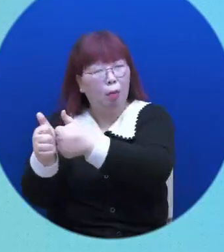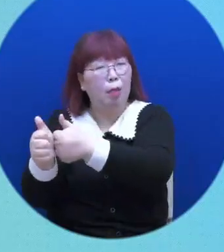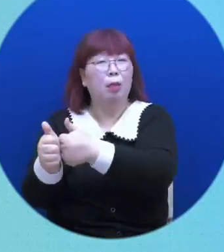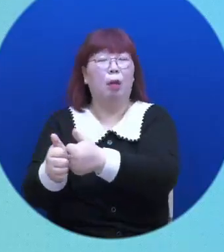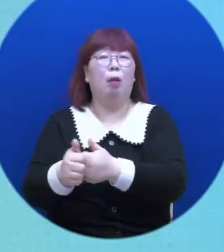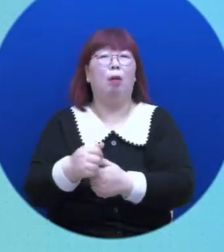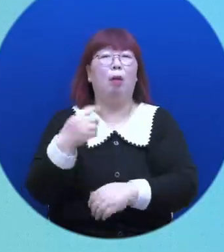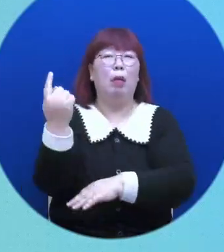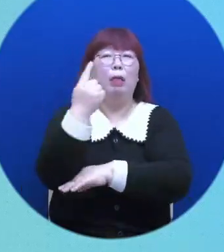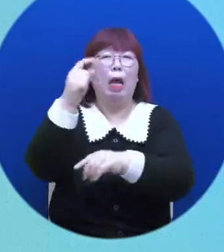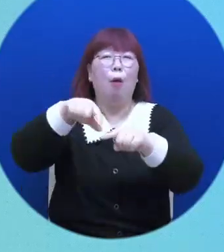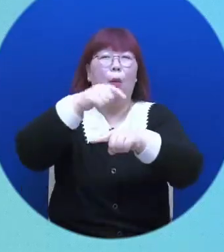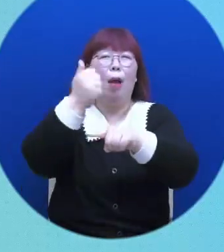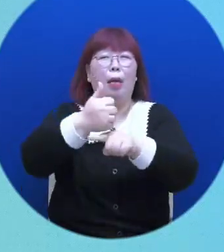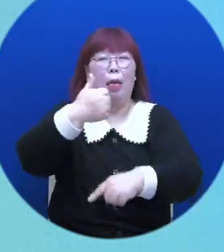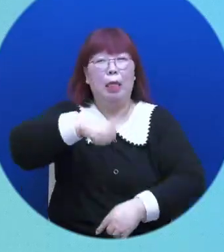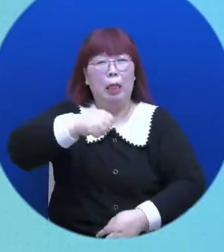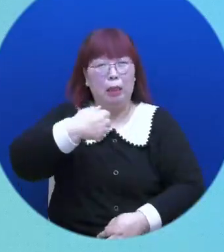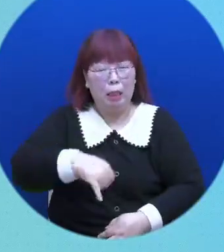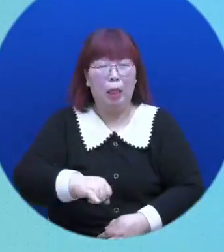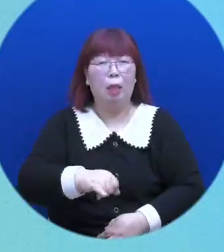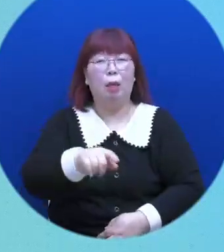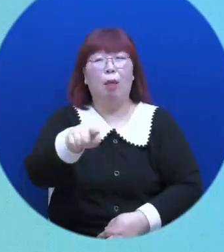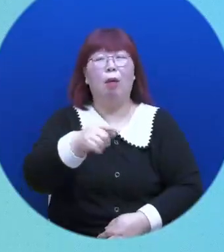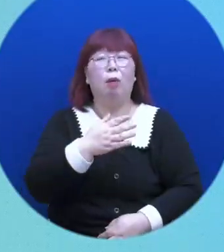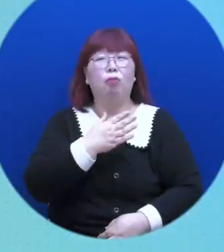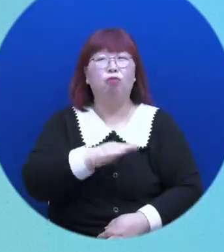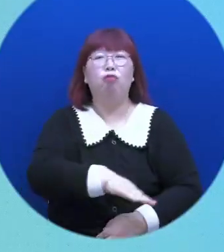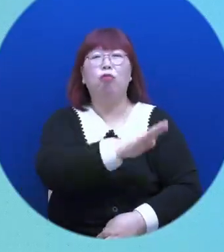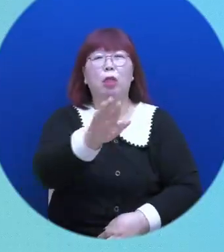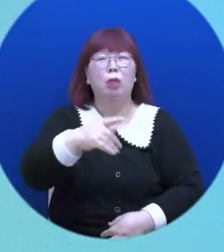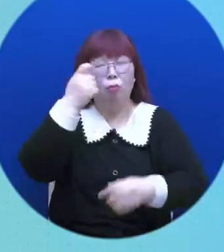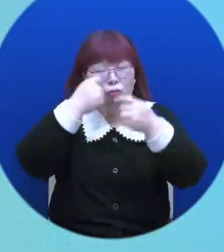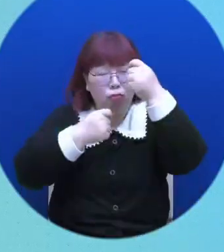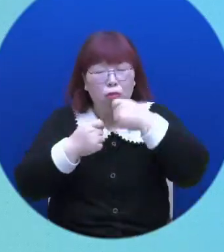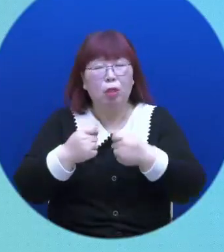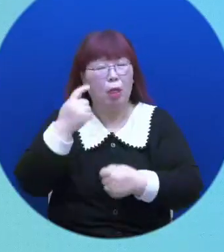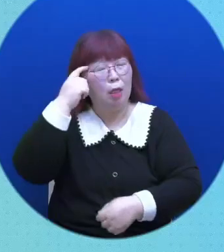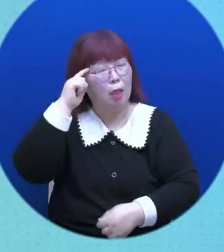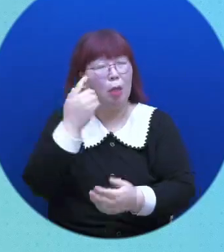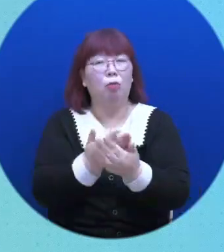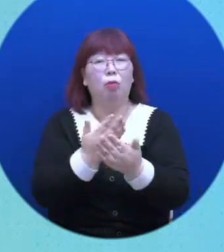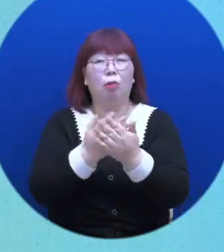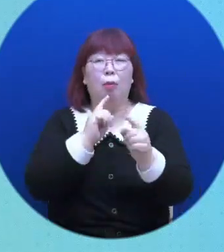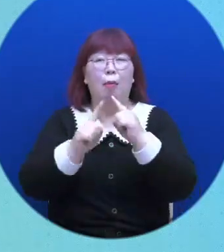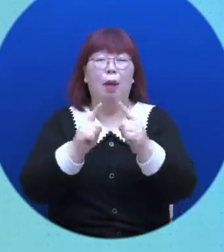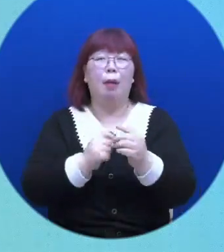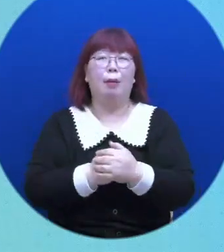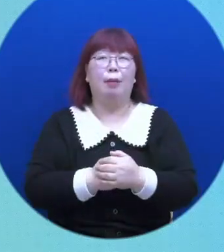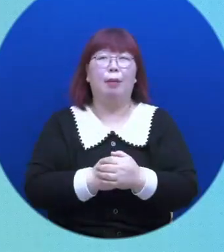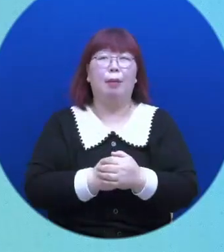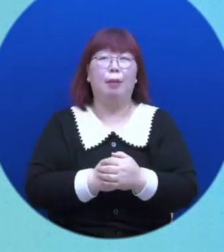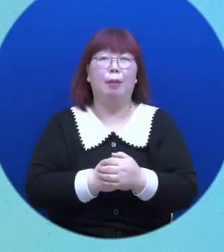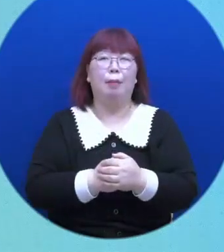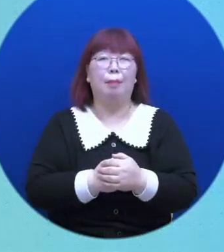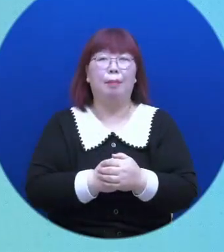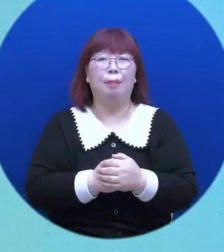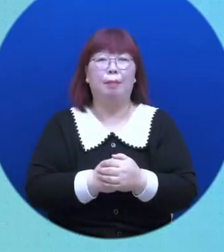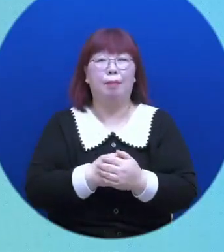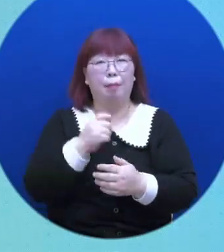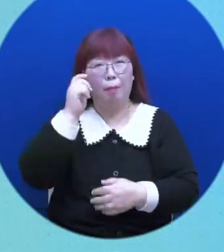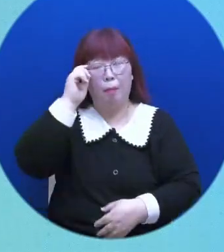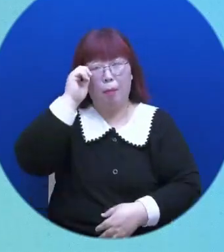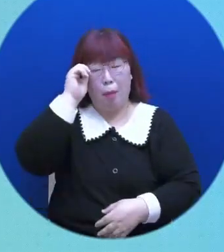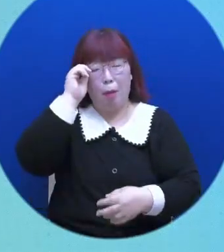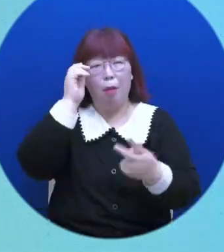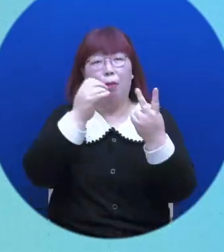우리를 불쌍히 여기소서, 다윗의 자손이여 우리를 불쌍히 여기소서 하는 말씀이 있어요. 집에 들어가 있을 때에